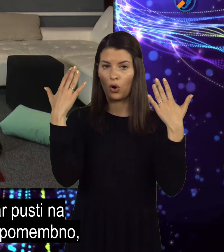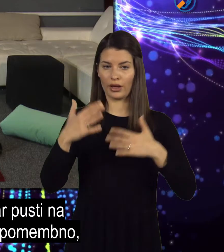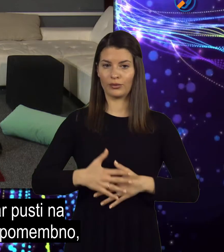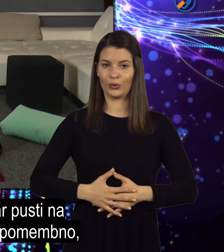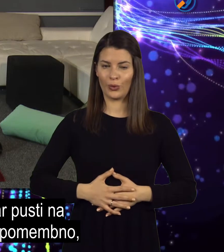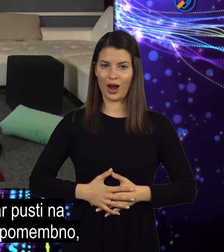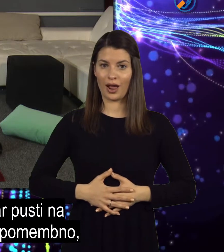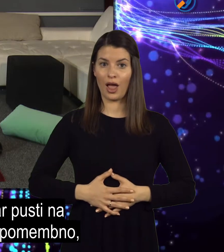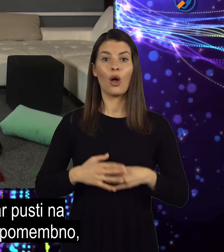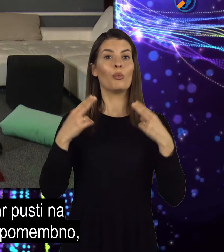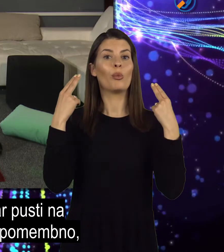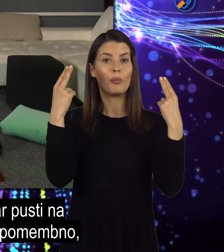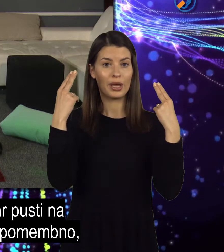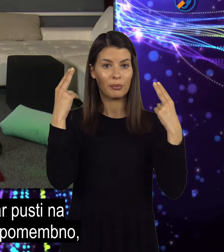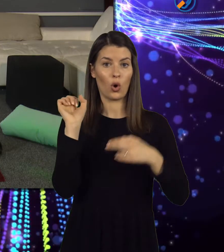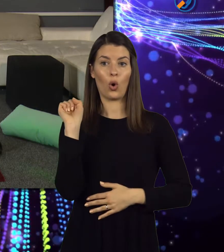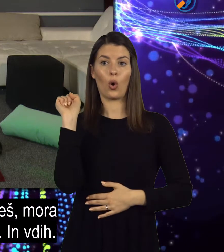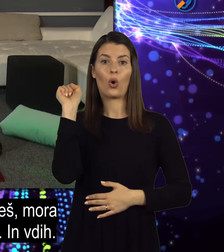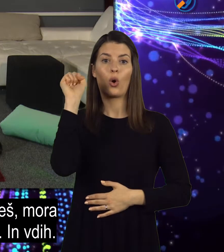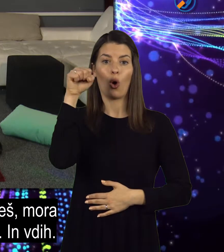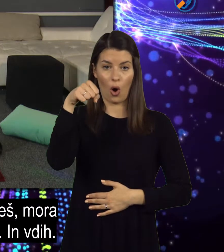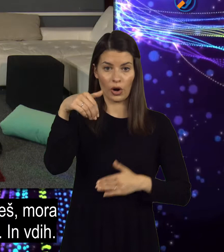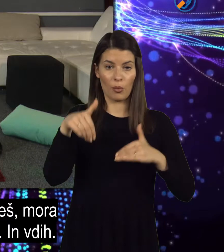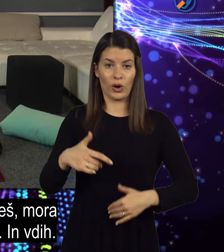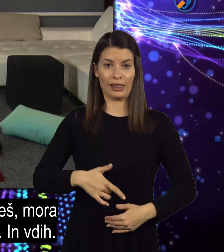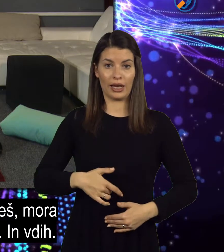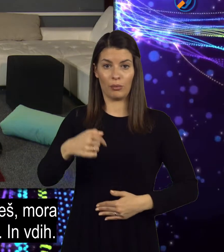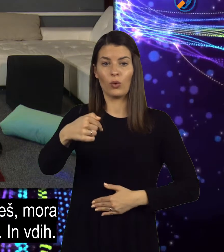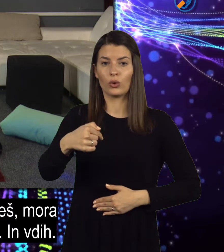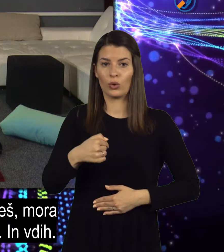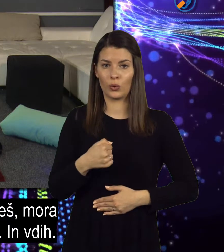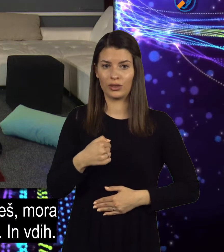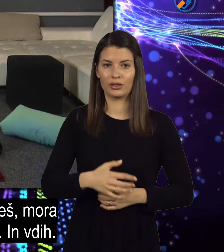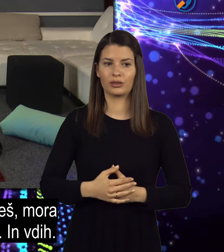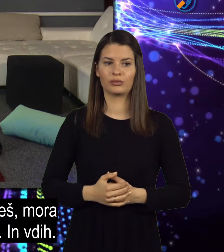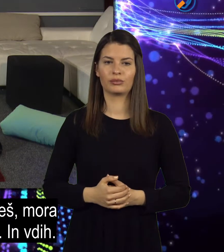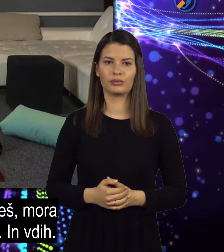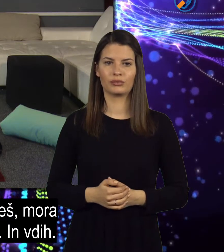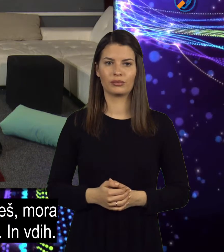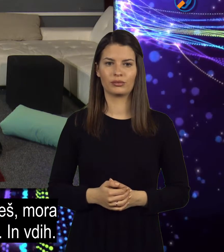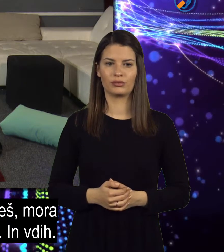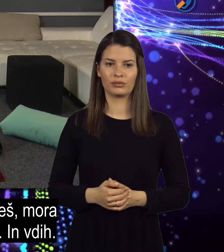Roke kar pusti na trebuhu, ker mi je pomembno, da ko se dvigneš, mora iti trebuh not.